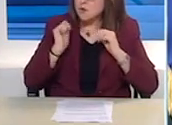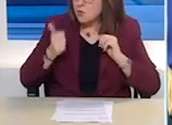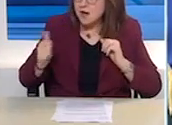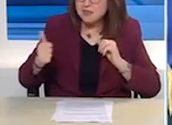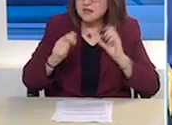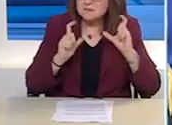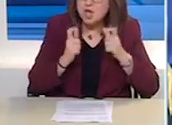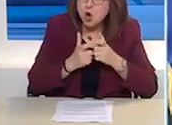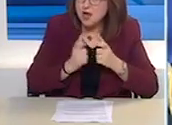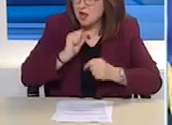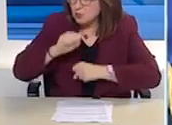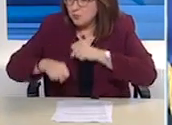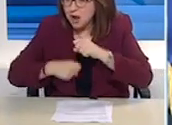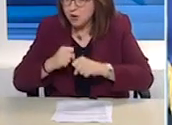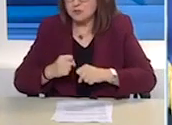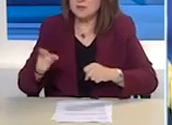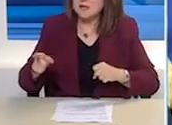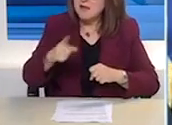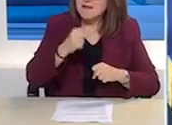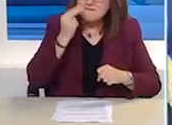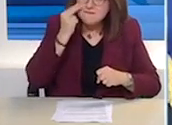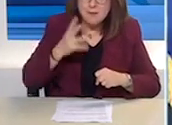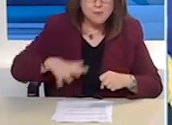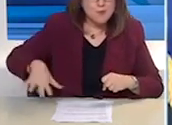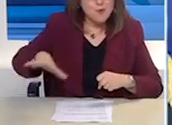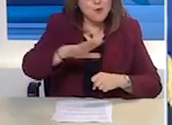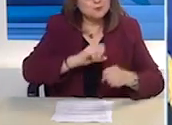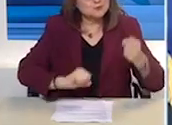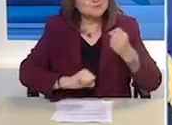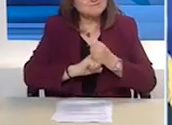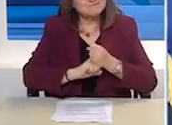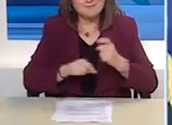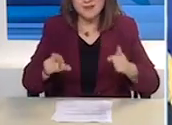ξέρω ότι οι πολίτες είναι μαζί μας σε αυτή την προσπάθεια.